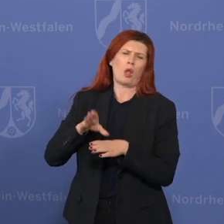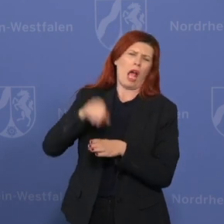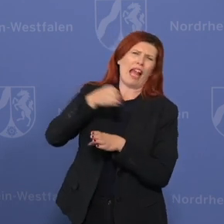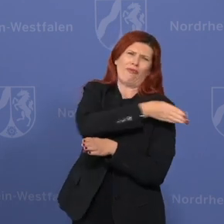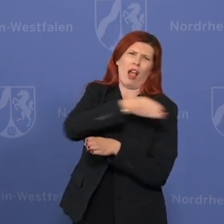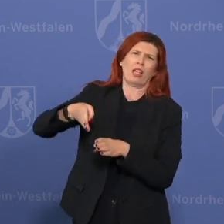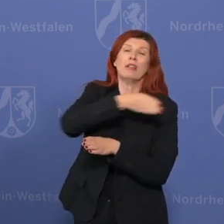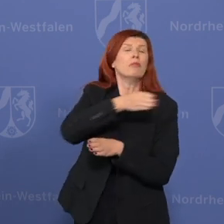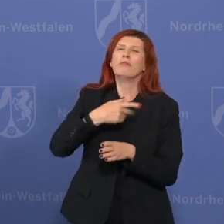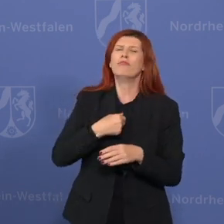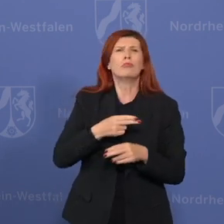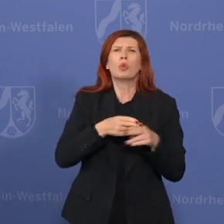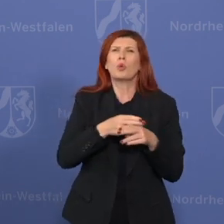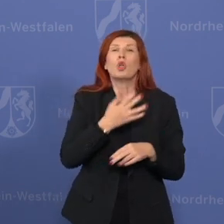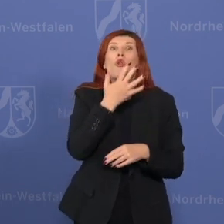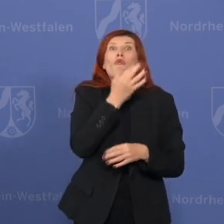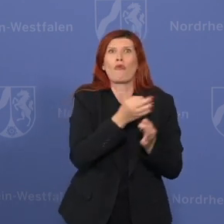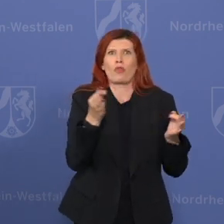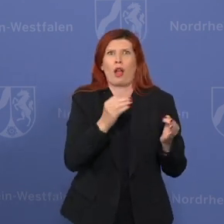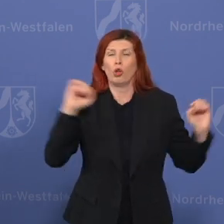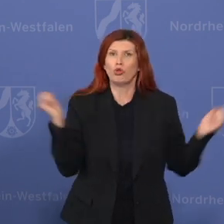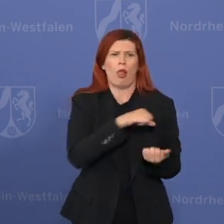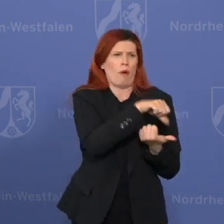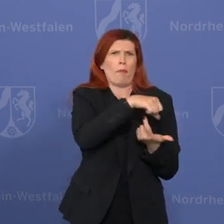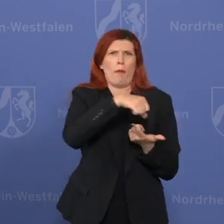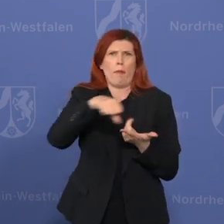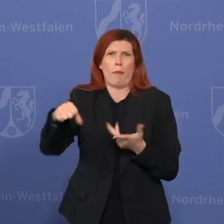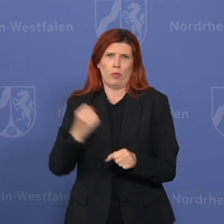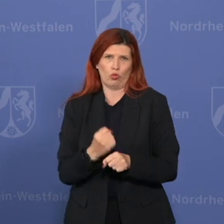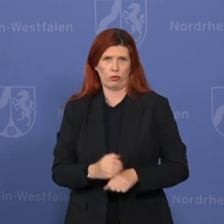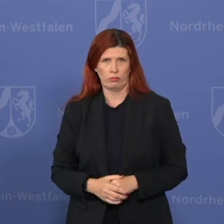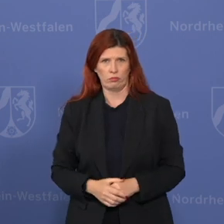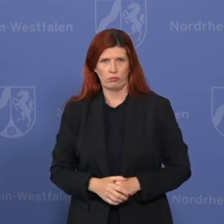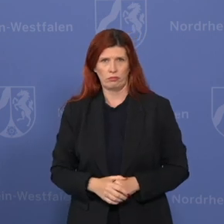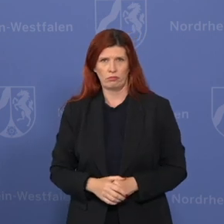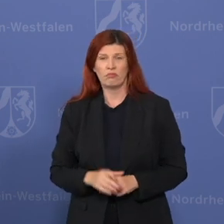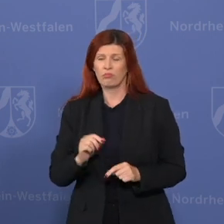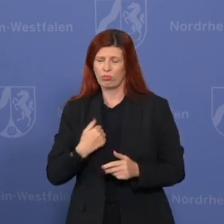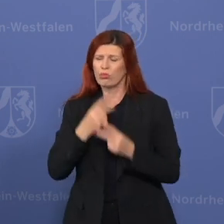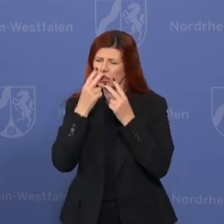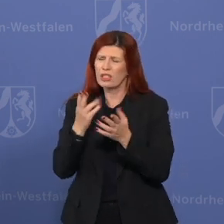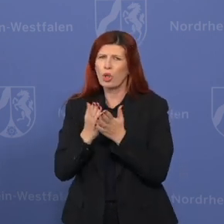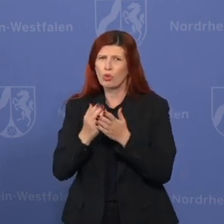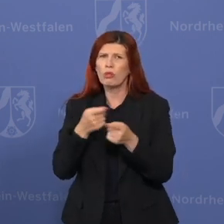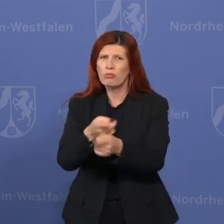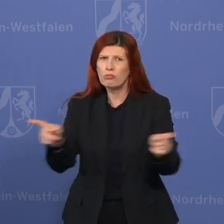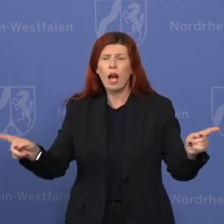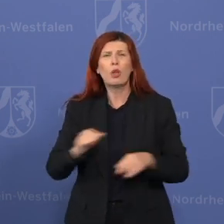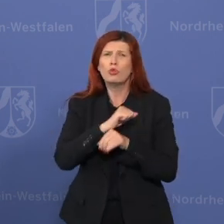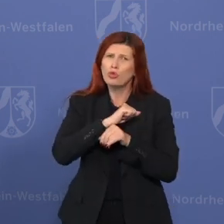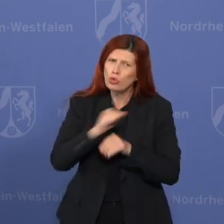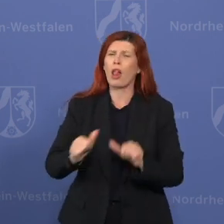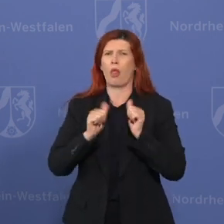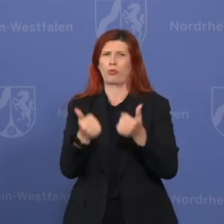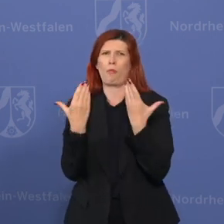ganz vielen bereits die Hilfe haben auszahlen können. Das zeigt, die Hilfe ist schnell angekommen. Das